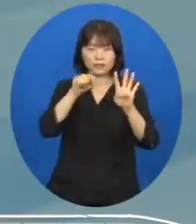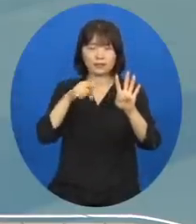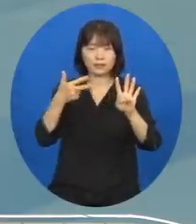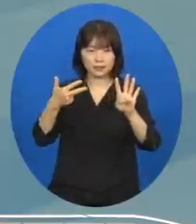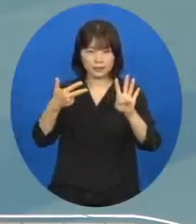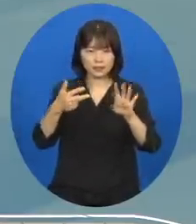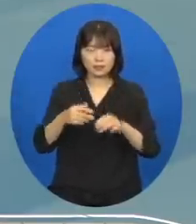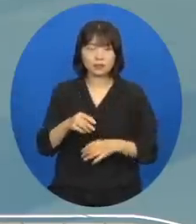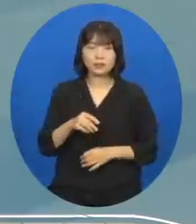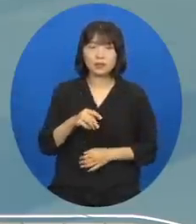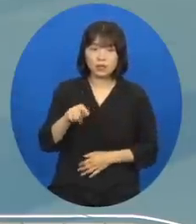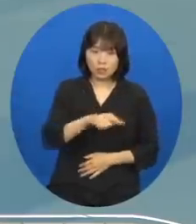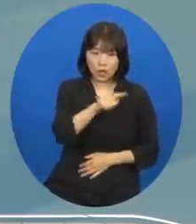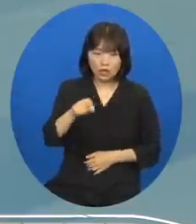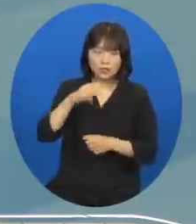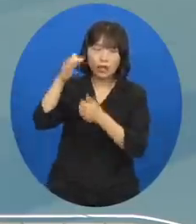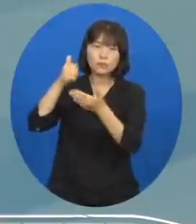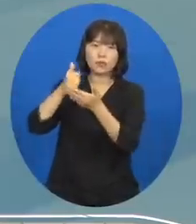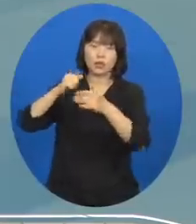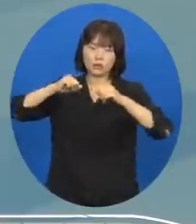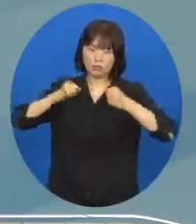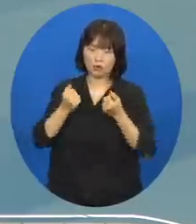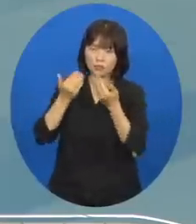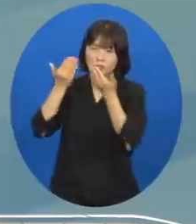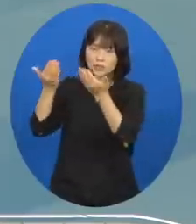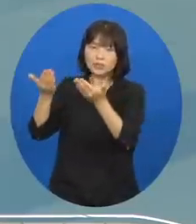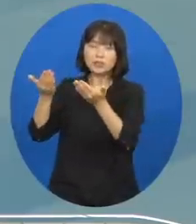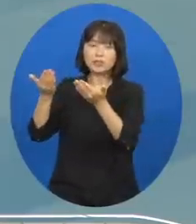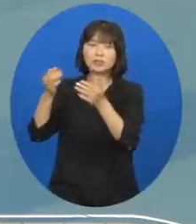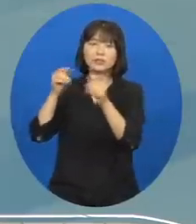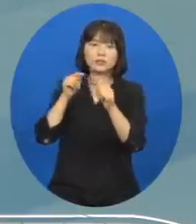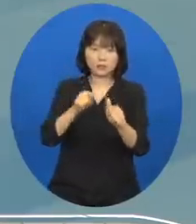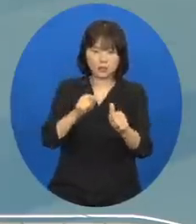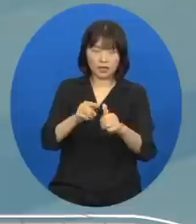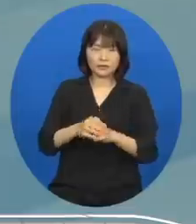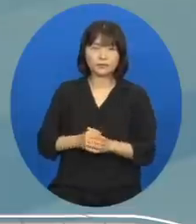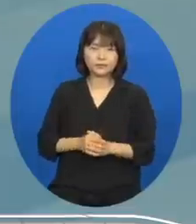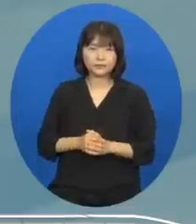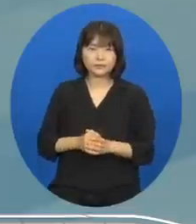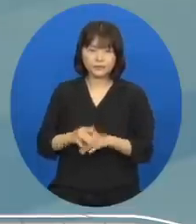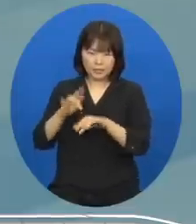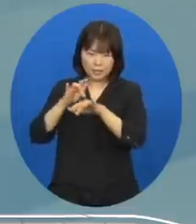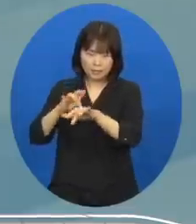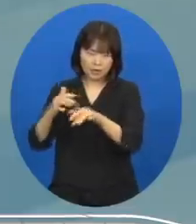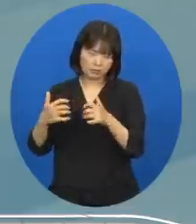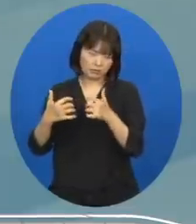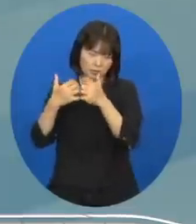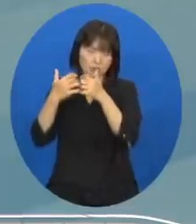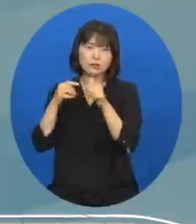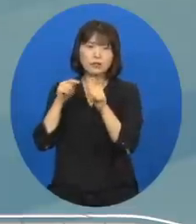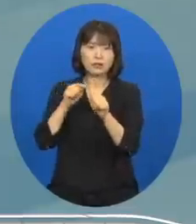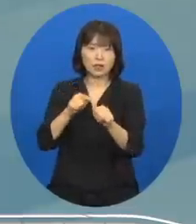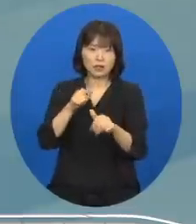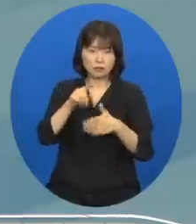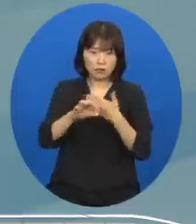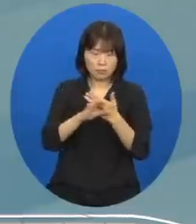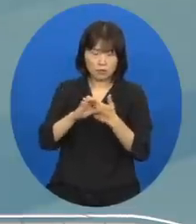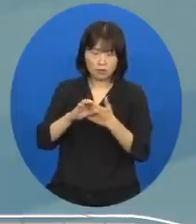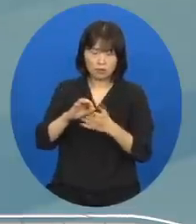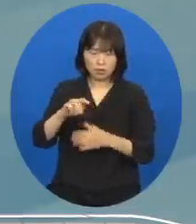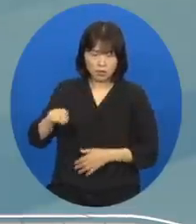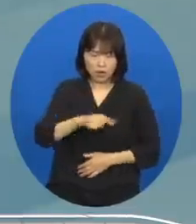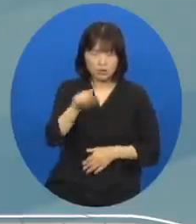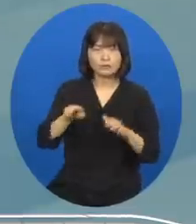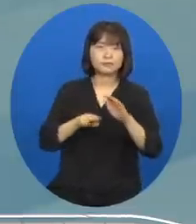그런즉 너희는 하나님께 복종할지어다. 그리고 마귀를 대적하라. 그리하면 너희를